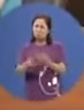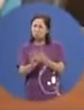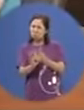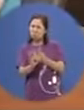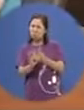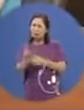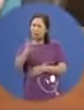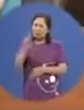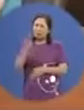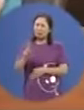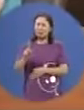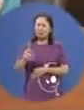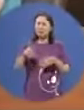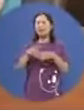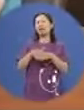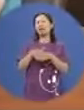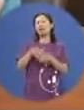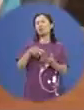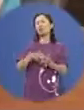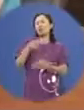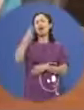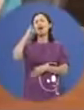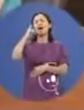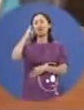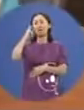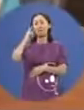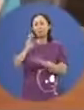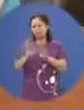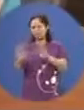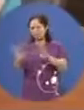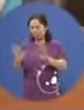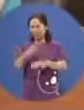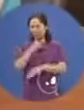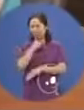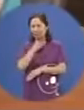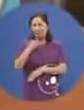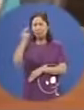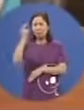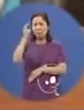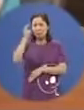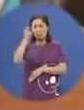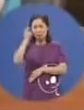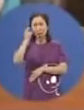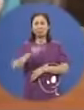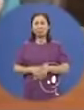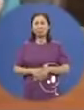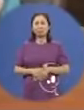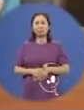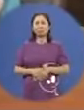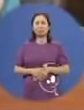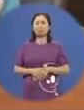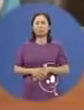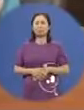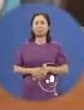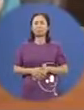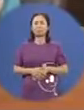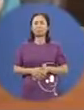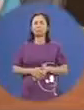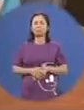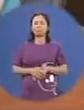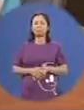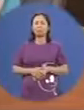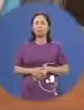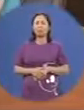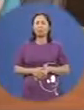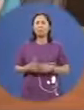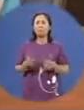ことをね、まあ、考えるわけですよ、役所としてはですからね。 そうですね、 それでその登録の時に例えばまあ、ありてい